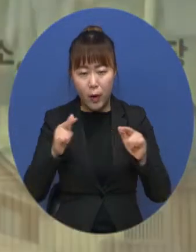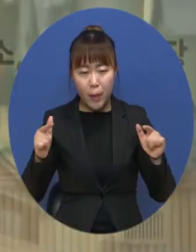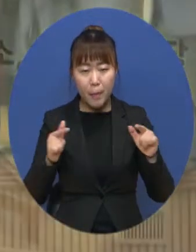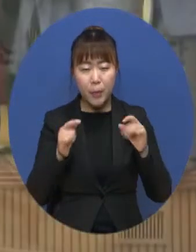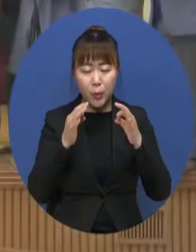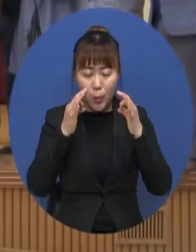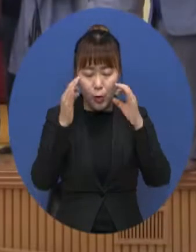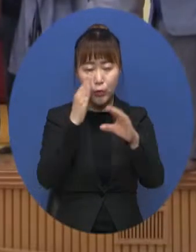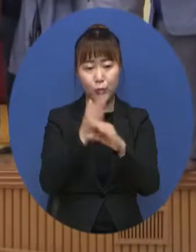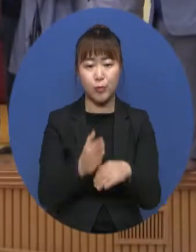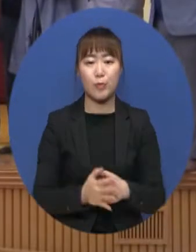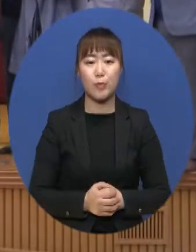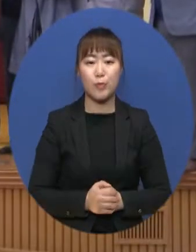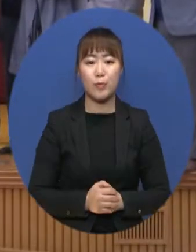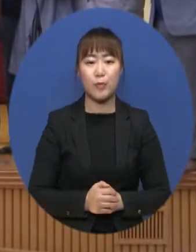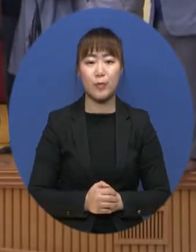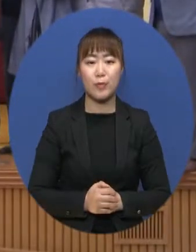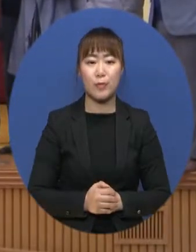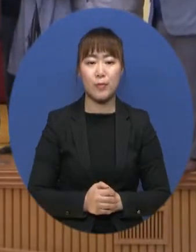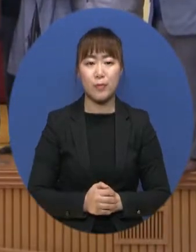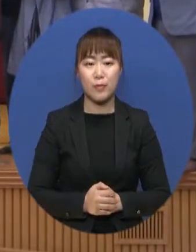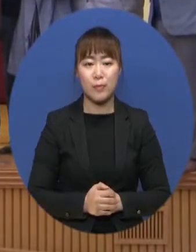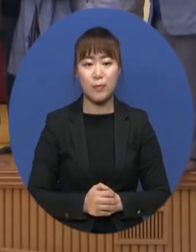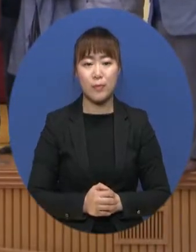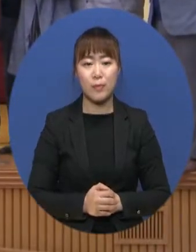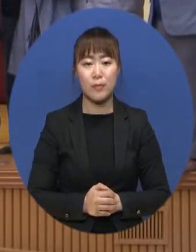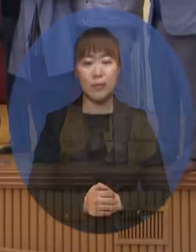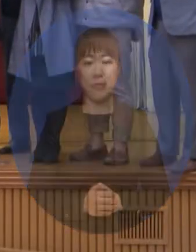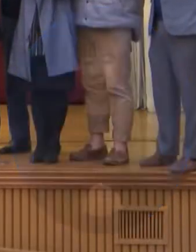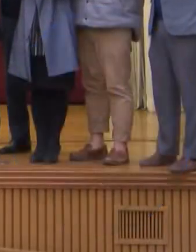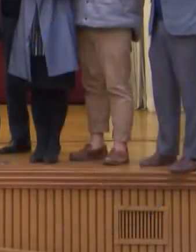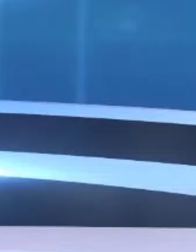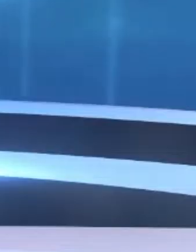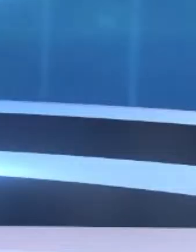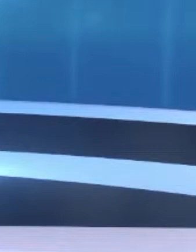있습니다. 복지TV 뉴스 백미란입니다.